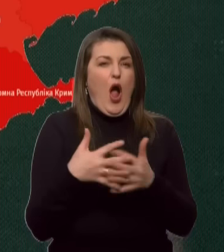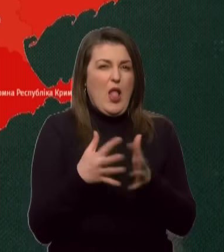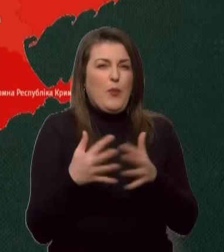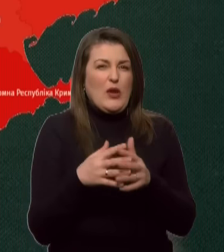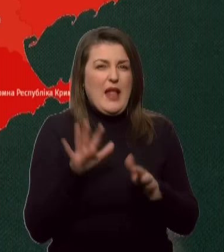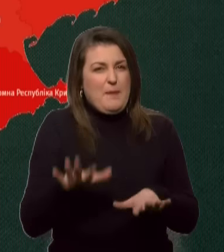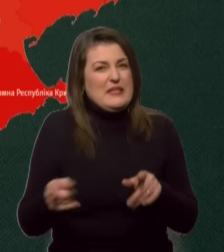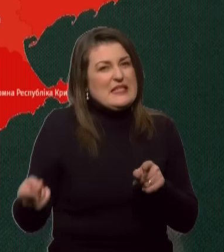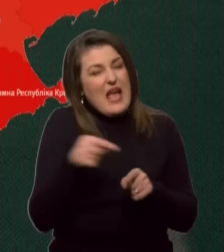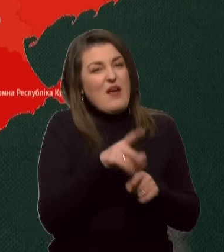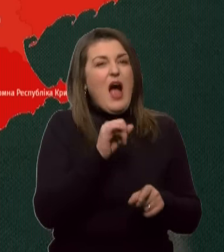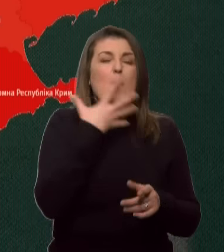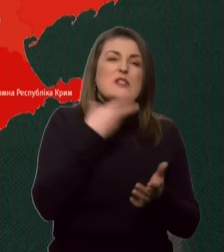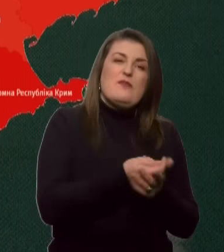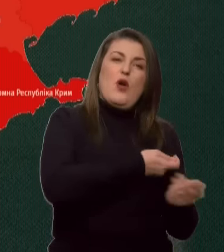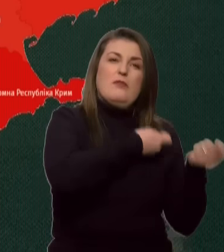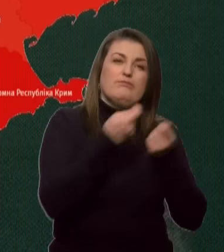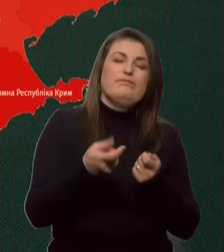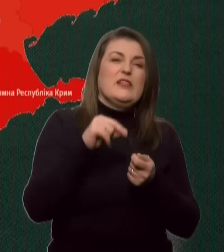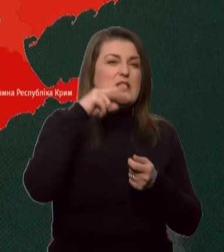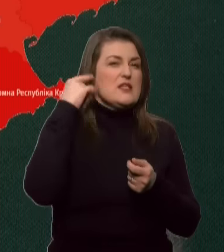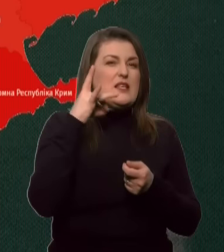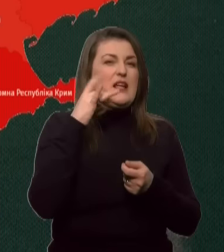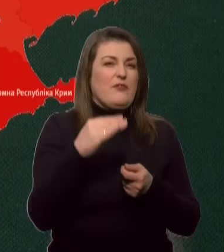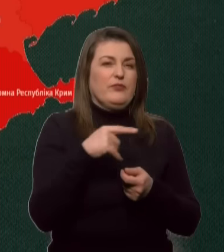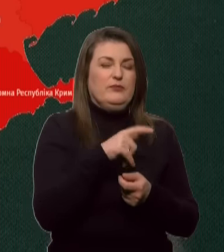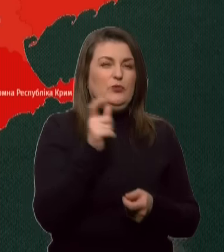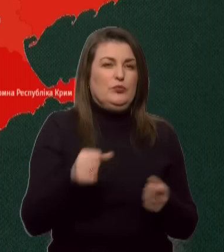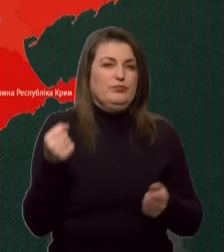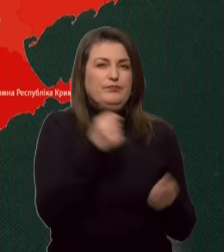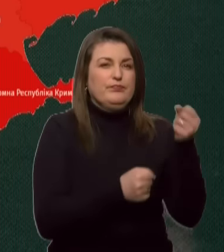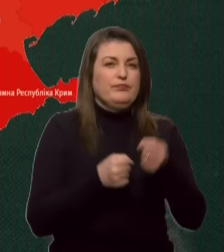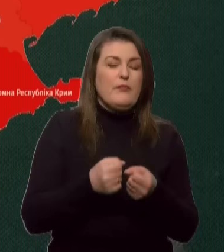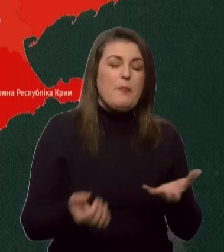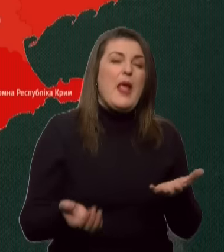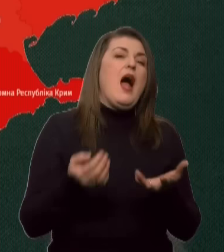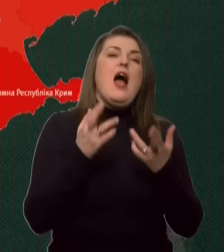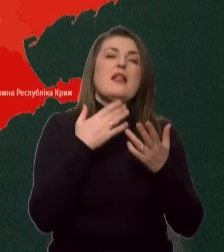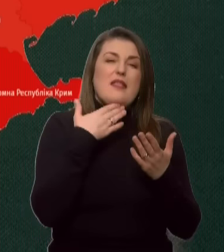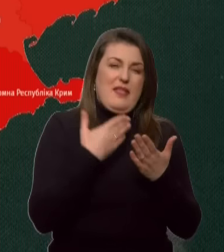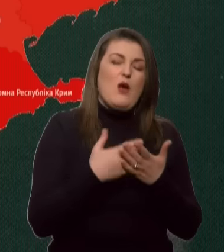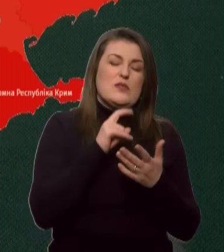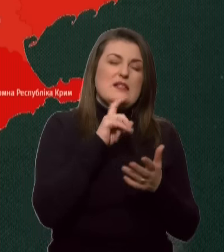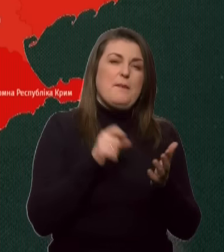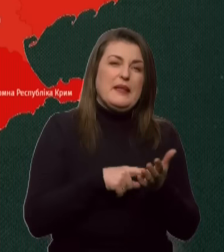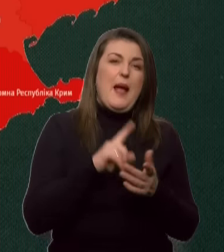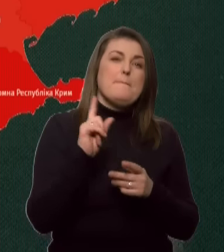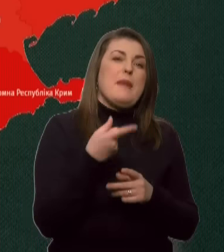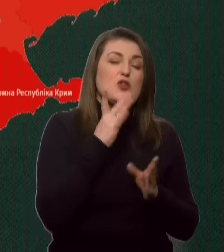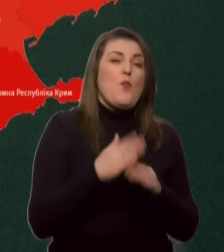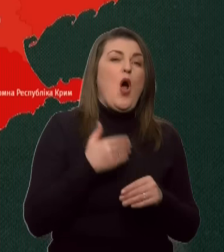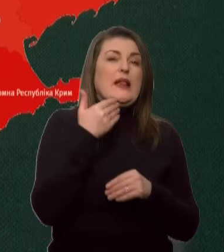місцевих або завозять своїх жителів з Російської Федерації? Дякуємо за питання. Звичайно, на першому